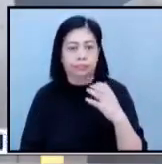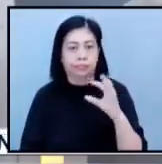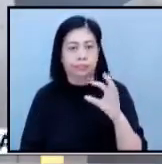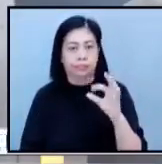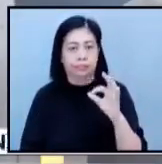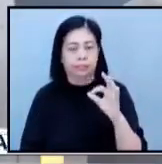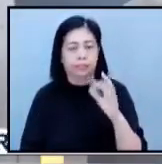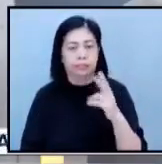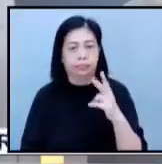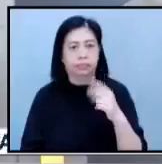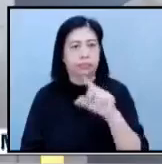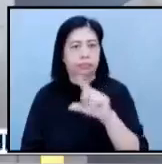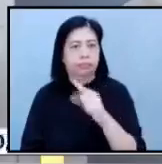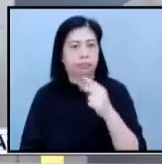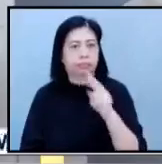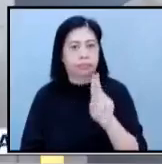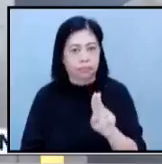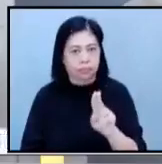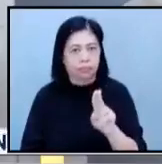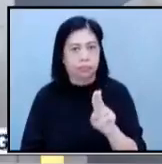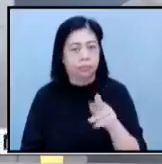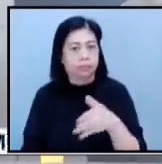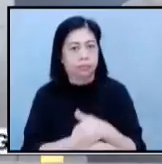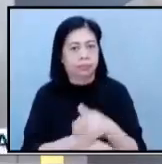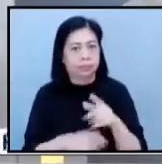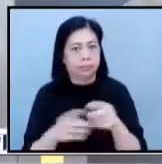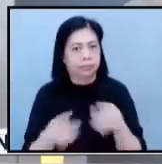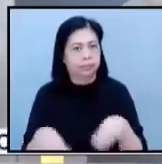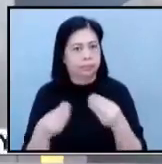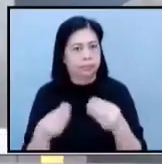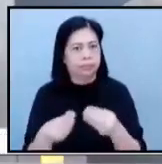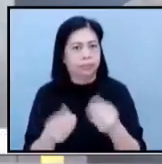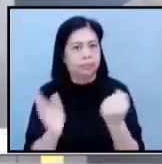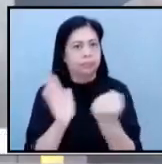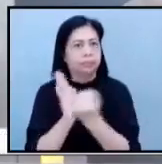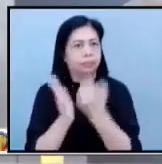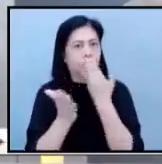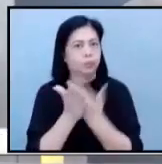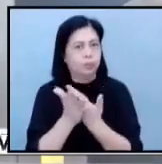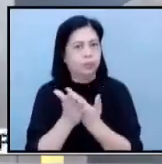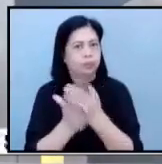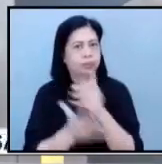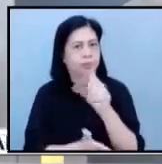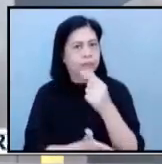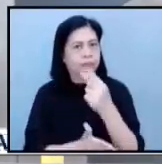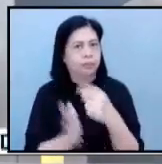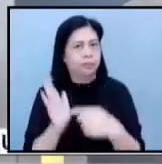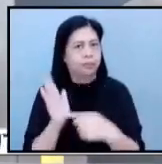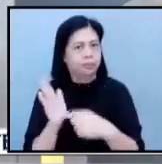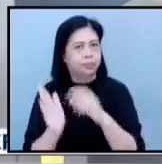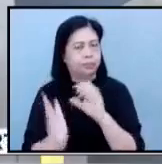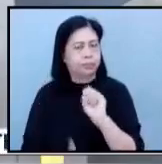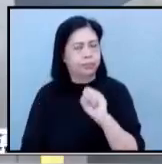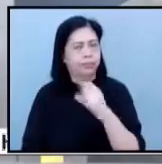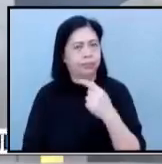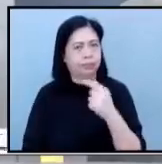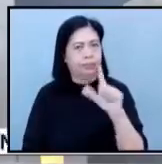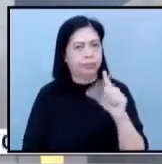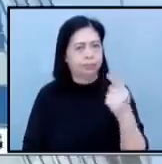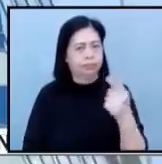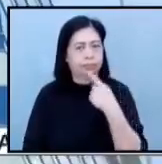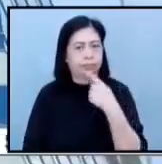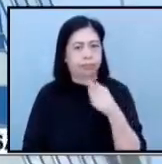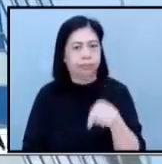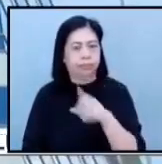473 local government units matapos silang mabigay ng Seal of Good Local Governance o SGLG. Ayon sa Department